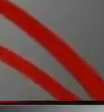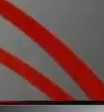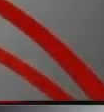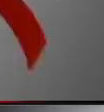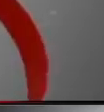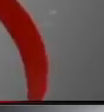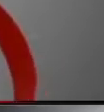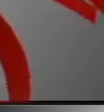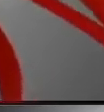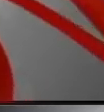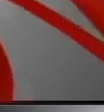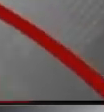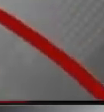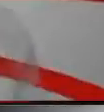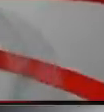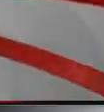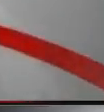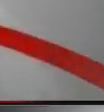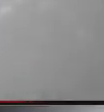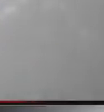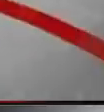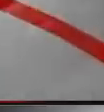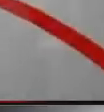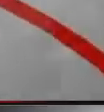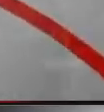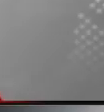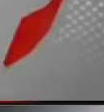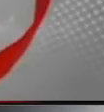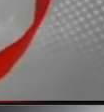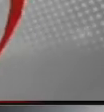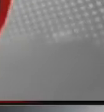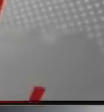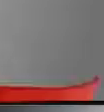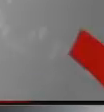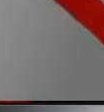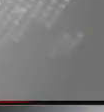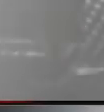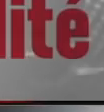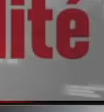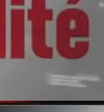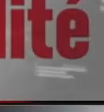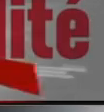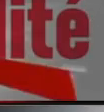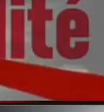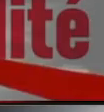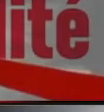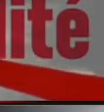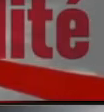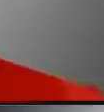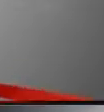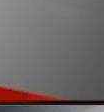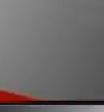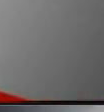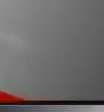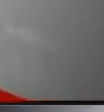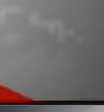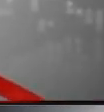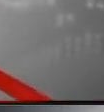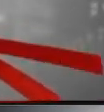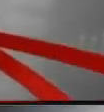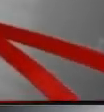vagabond. Bon. Est-ce que Haïti a péri? Non, nous pas qu'à quitter Haïti péri. Jeune garçon, jeune femme, mettez grand monde sous nous